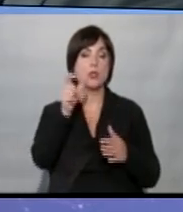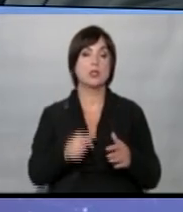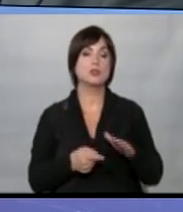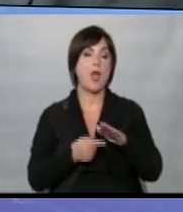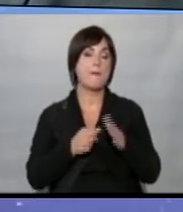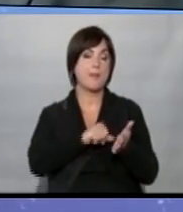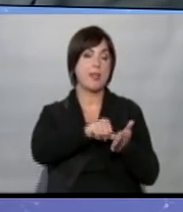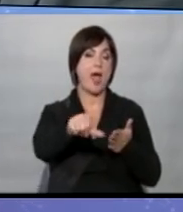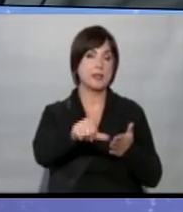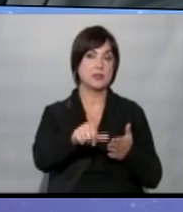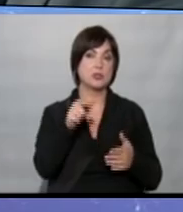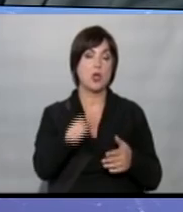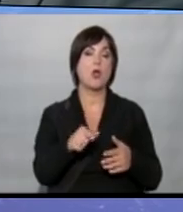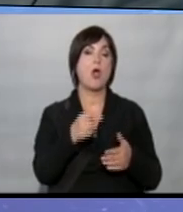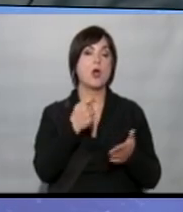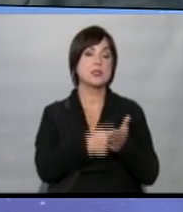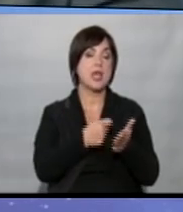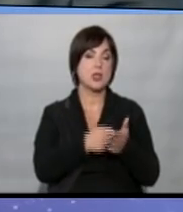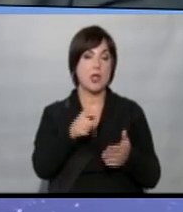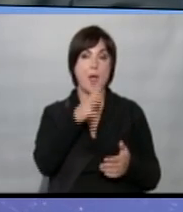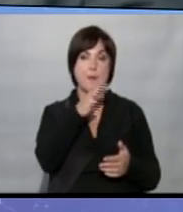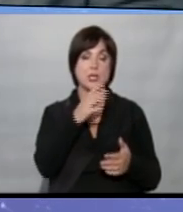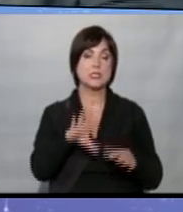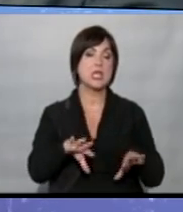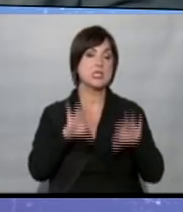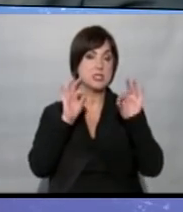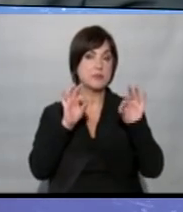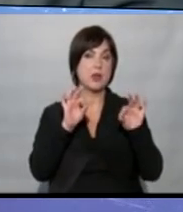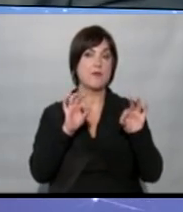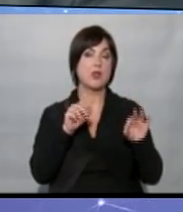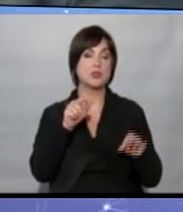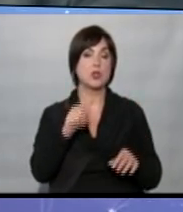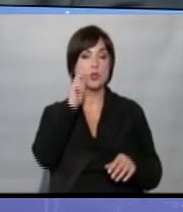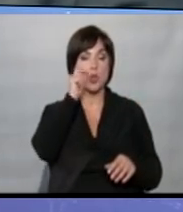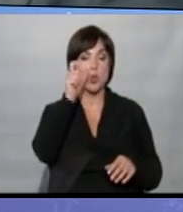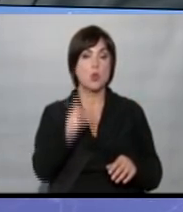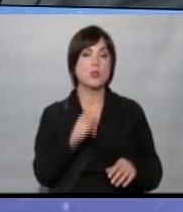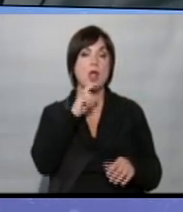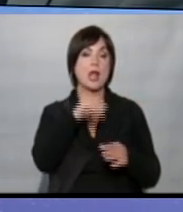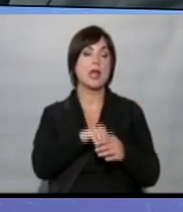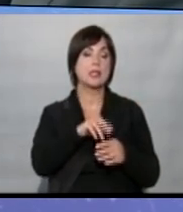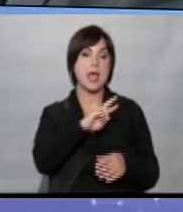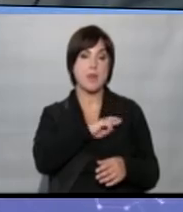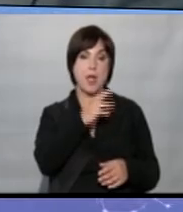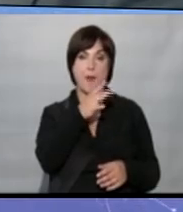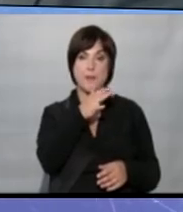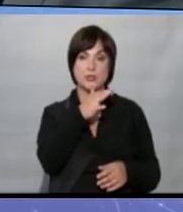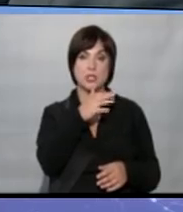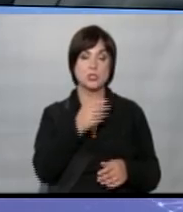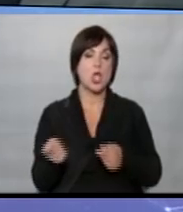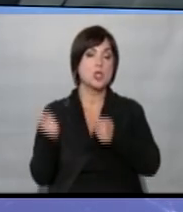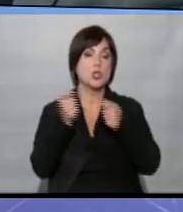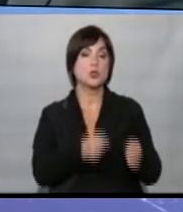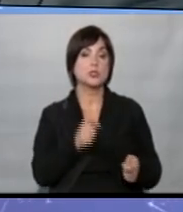од порезот на македонците избрани од жителите, односно гласачите на Република Македонија, се носи